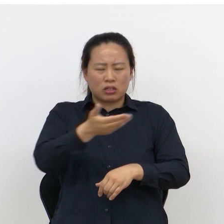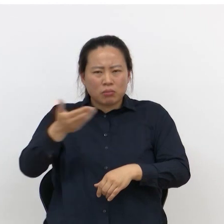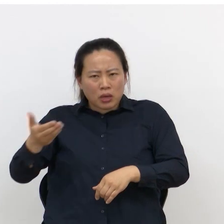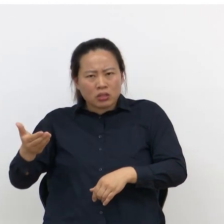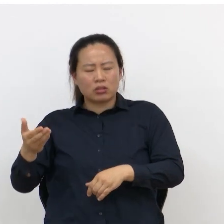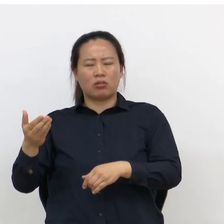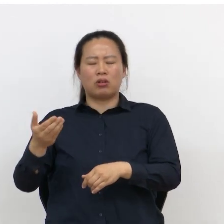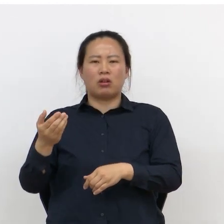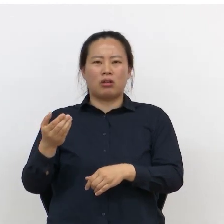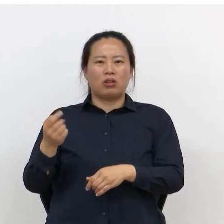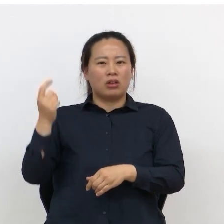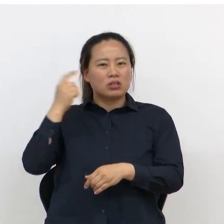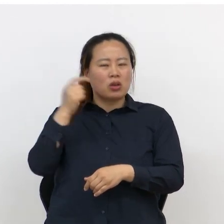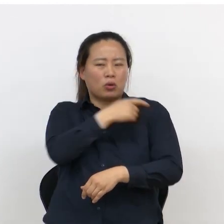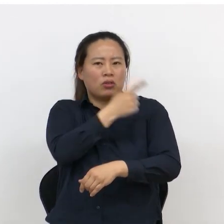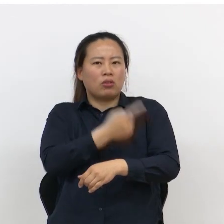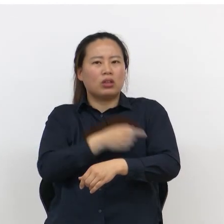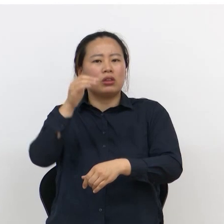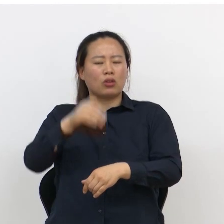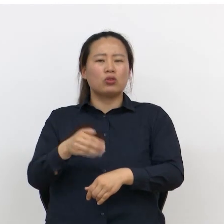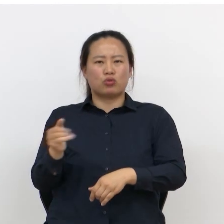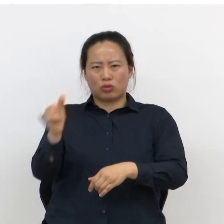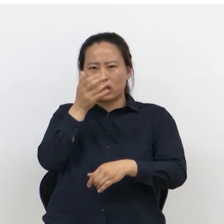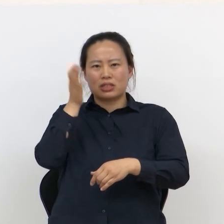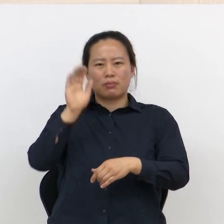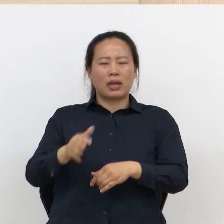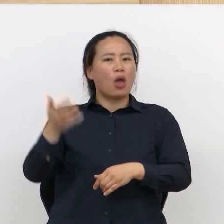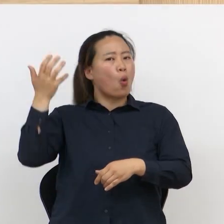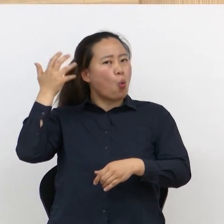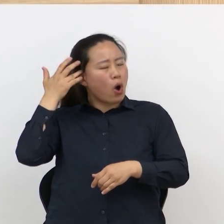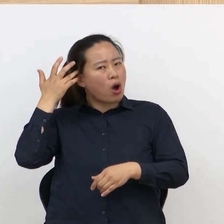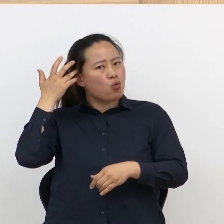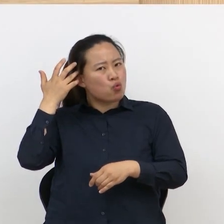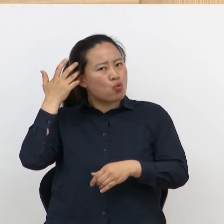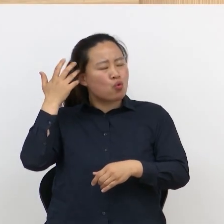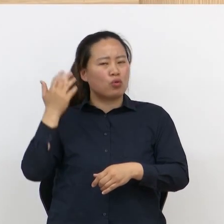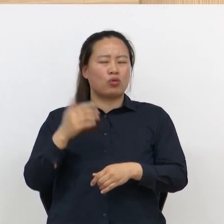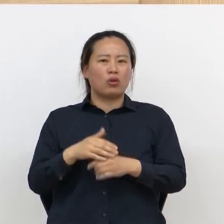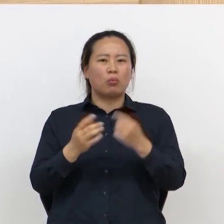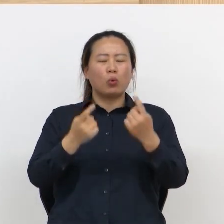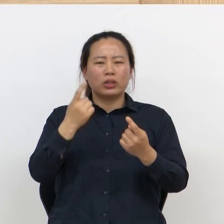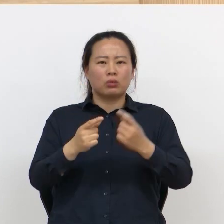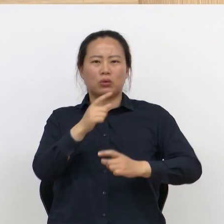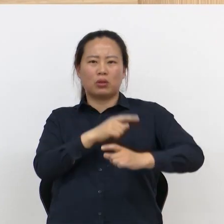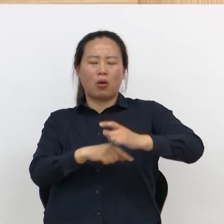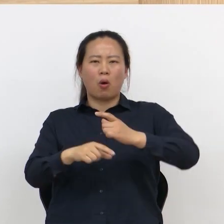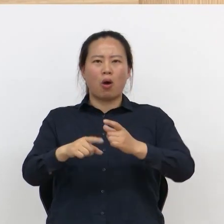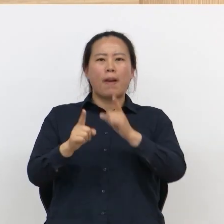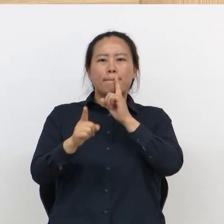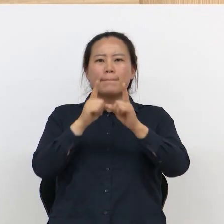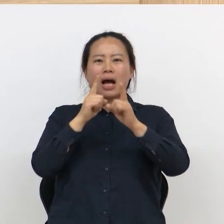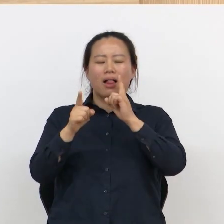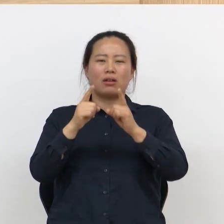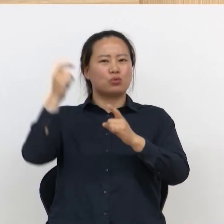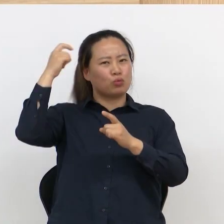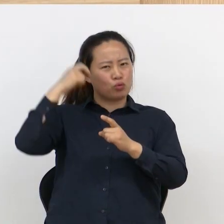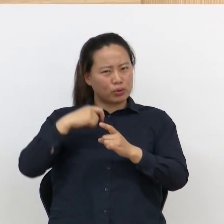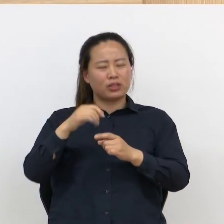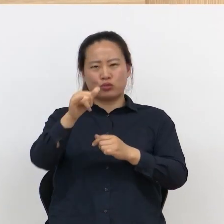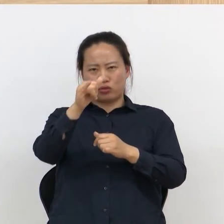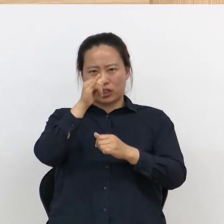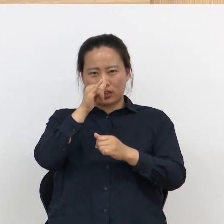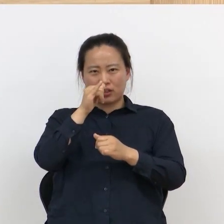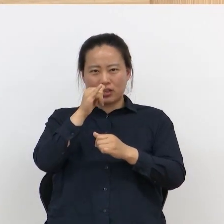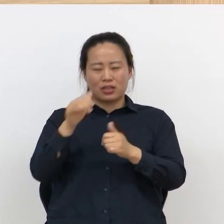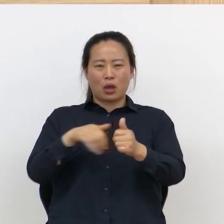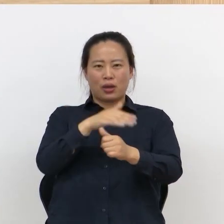수도 있지만 그렇다 하더라도 인공호흡만 사용해도 수술 전보다는 월등히 나은 말지각을 유지할 수 있기 때문에